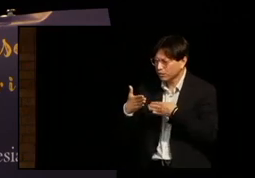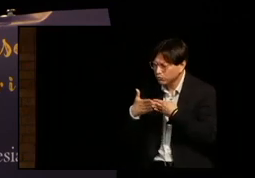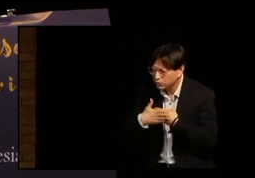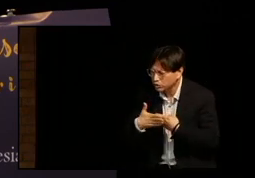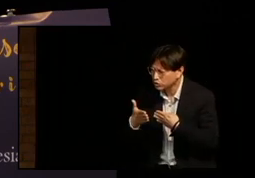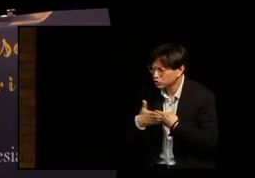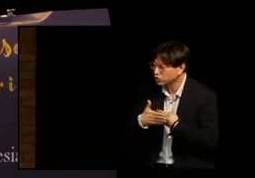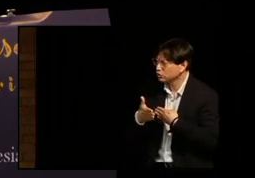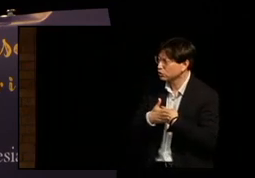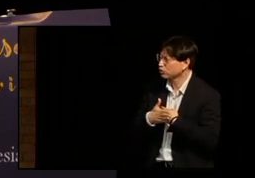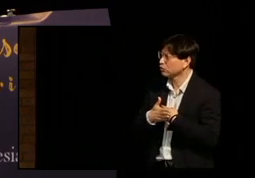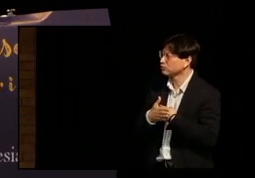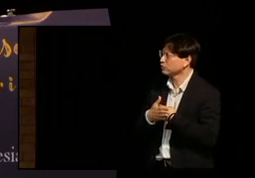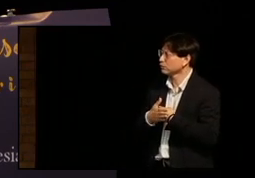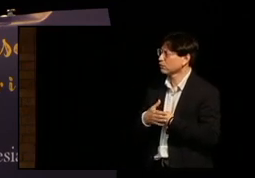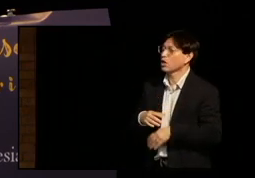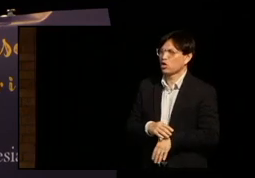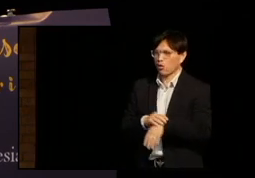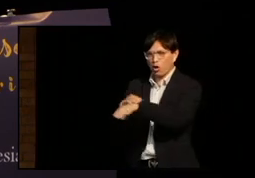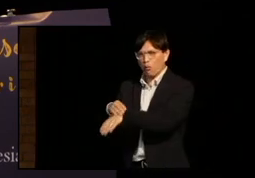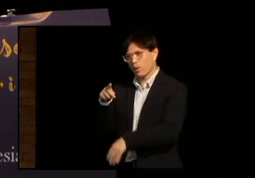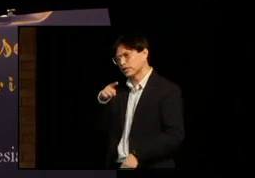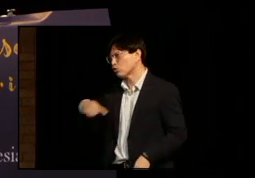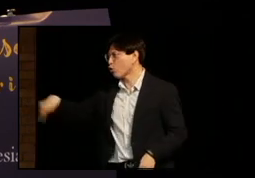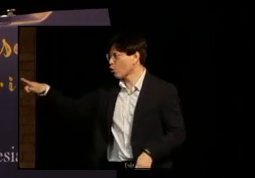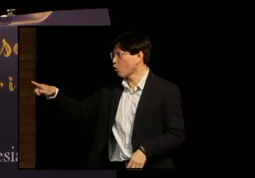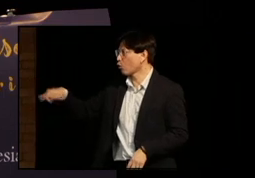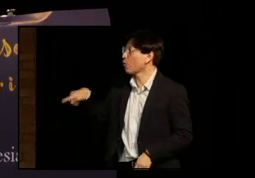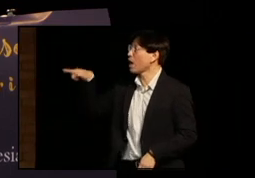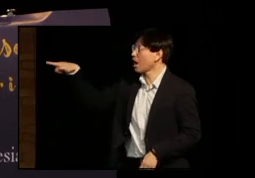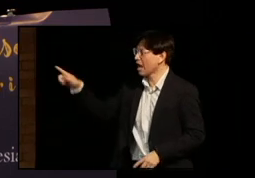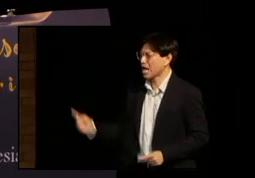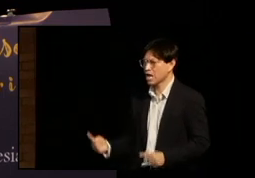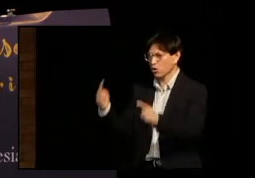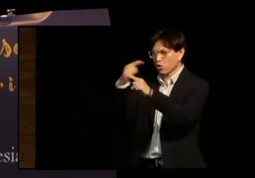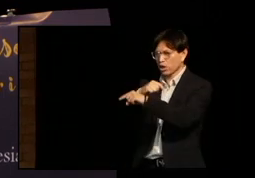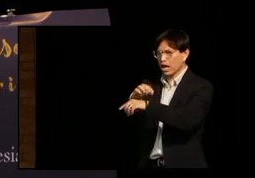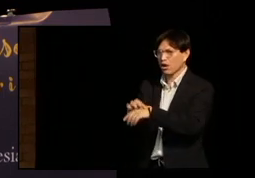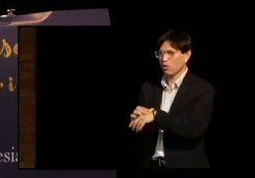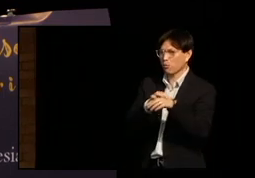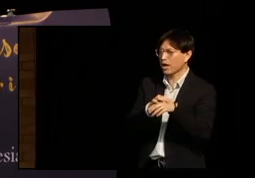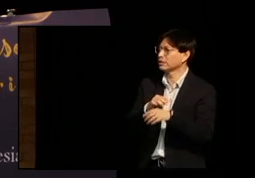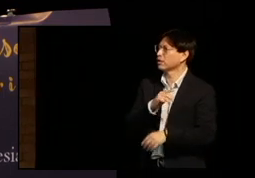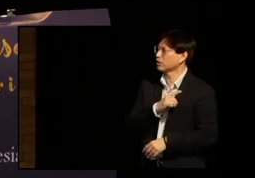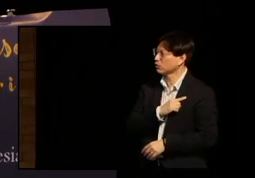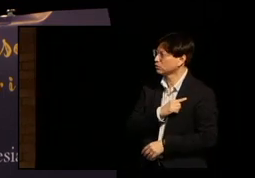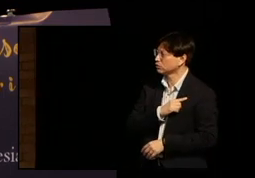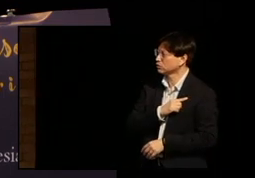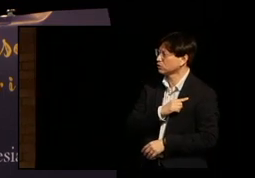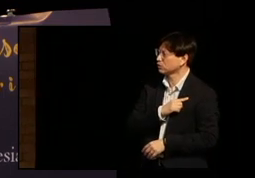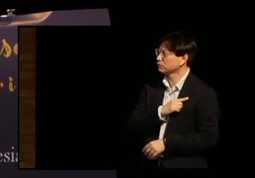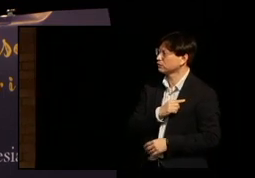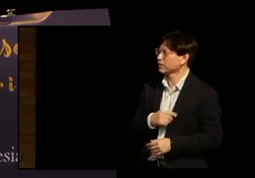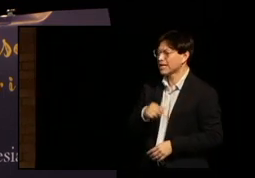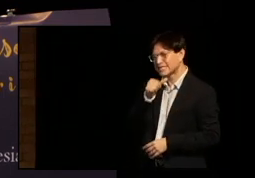bidirezionale in cui io accompagno loro ma loro accompagnano la mia vita quindi il nostro compito non è solo negli strumenti che